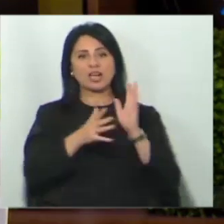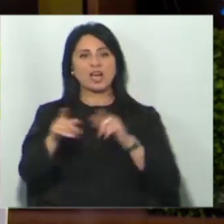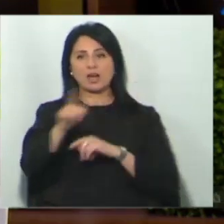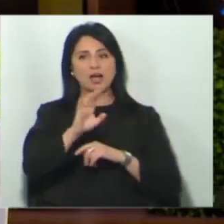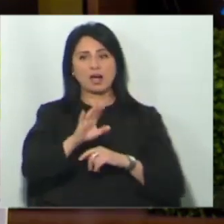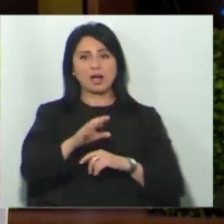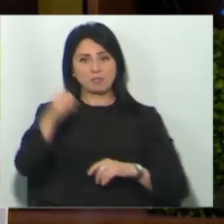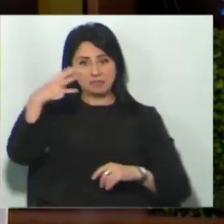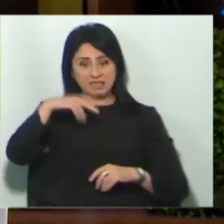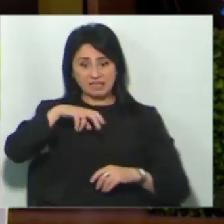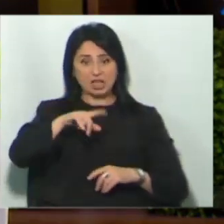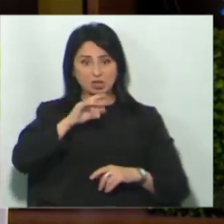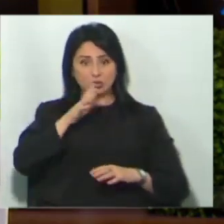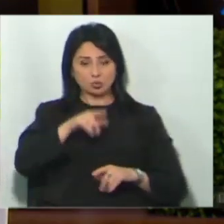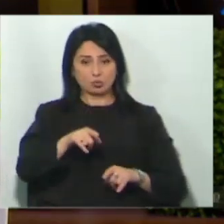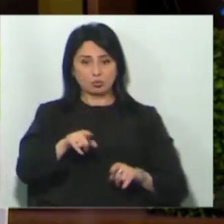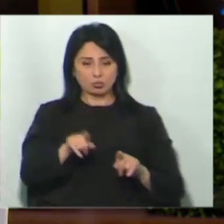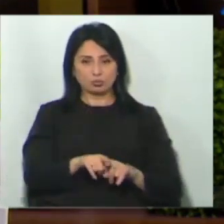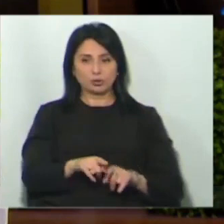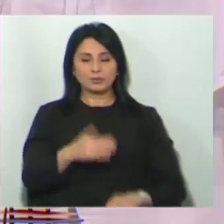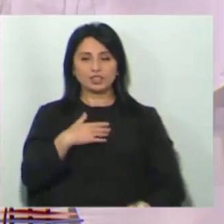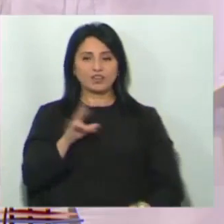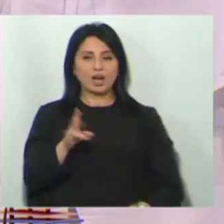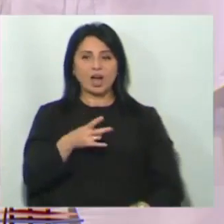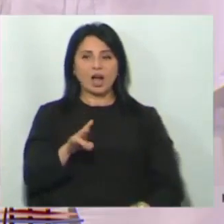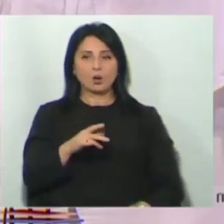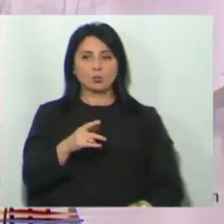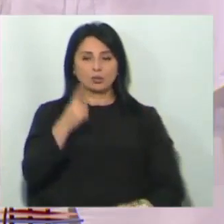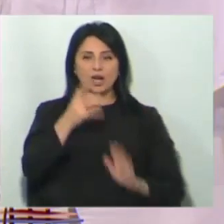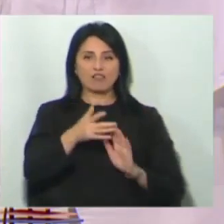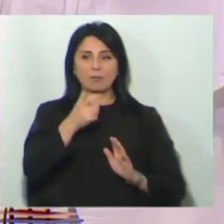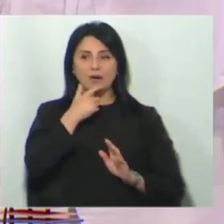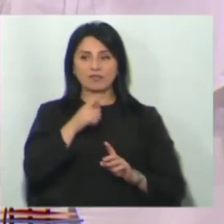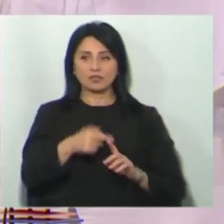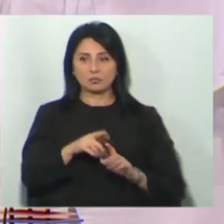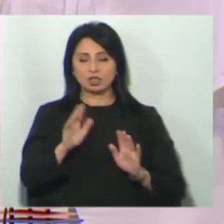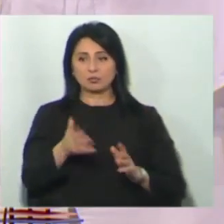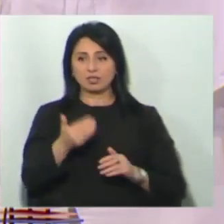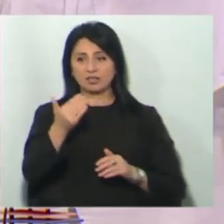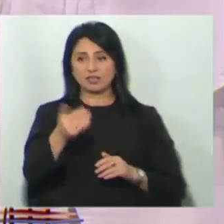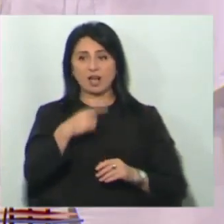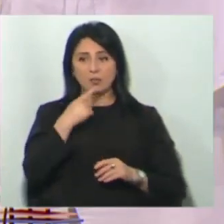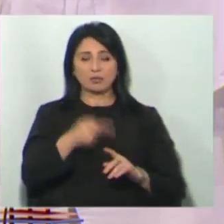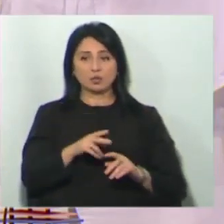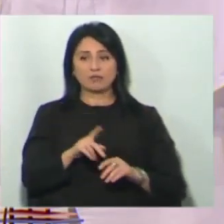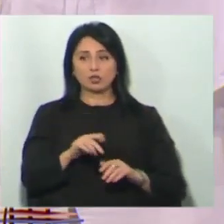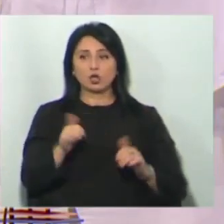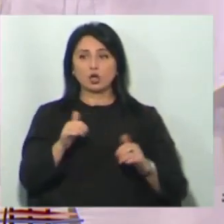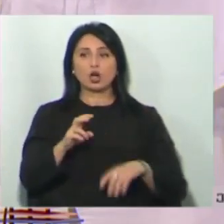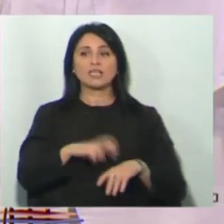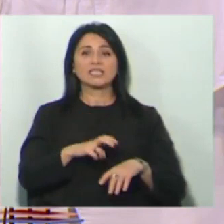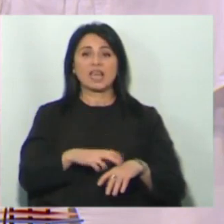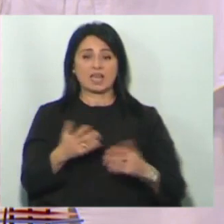მზის გულზე ყოფნის დროსაც. ანუ ჩვენ არ უნდა გაგვიგოს მაყურებელმა ამ შემთხვევაში, თქვენ ამას ამბობთ როგორც